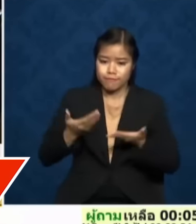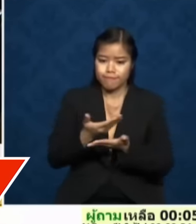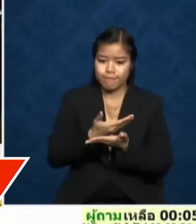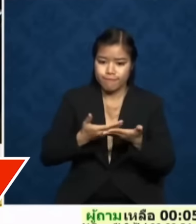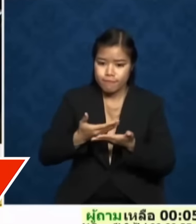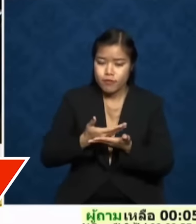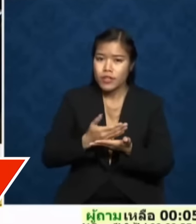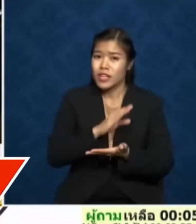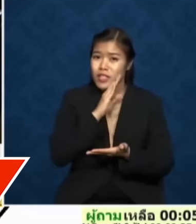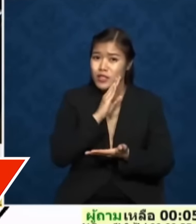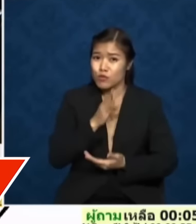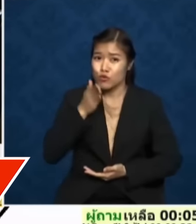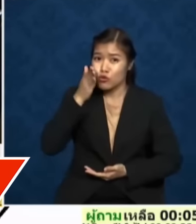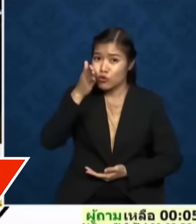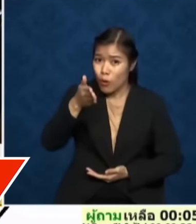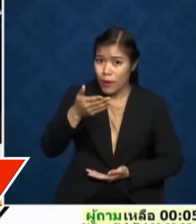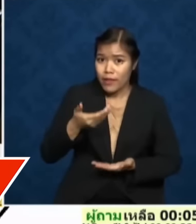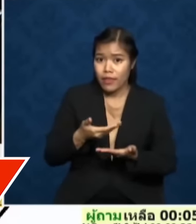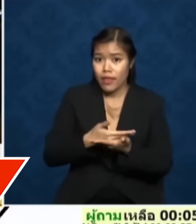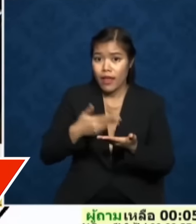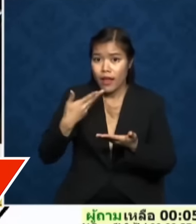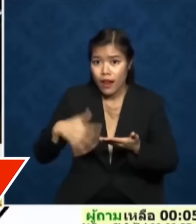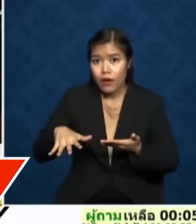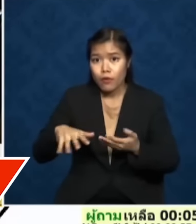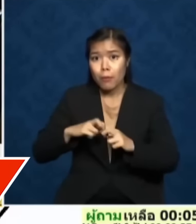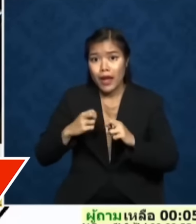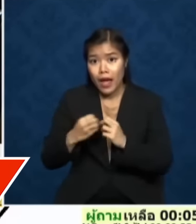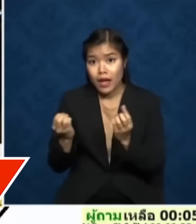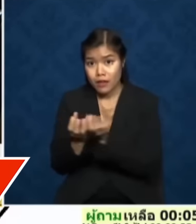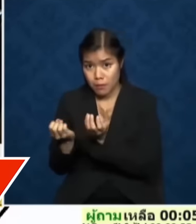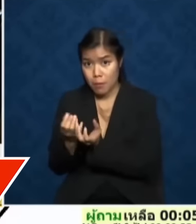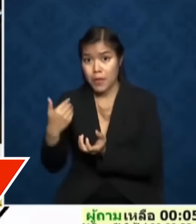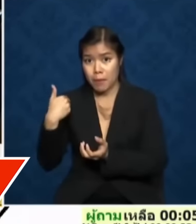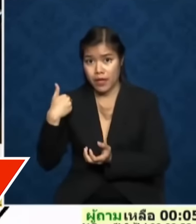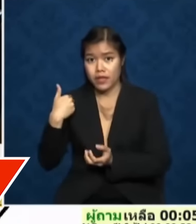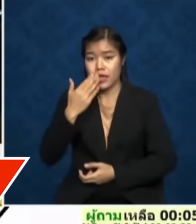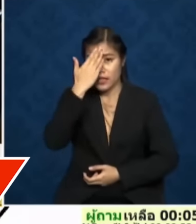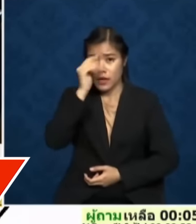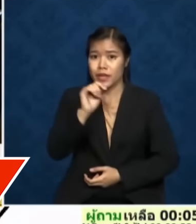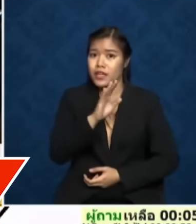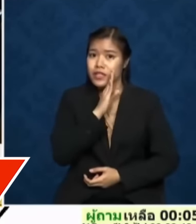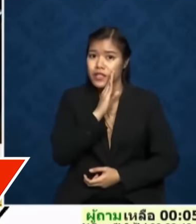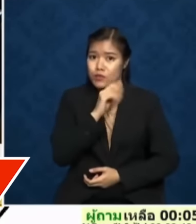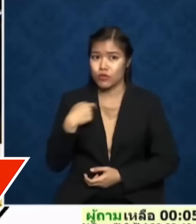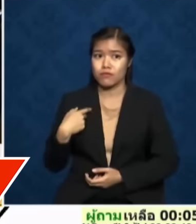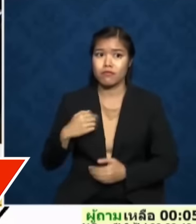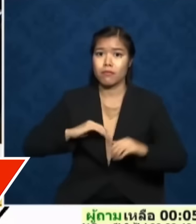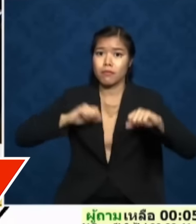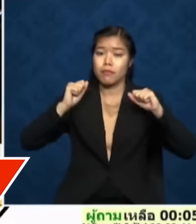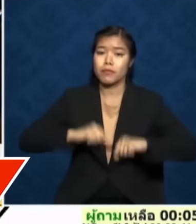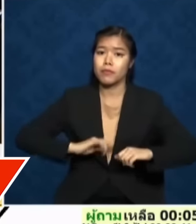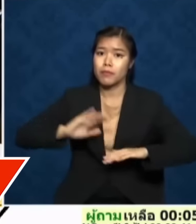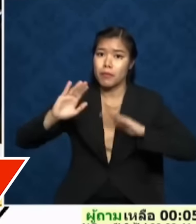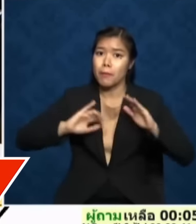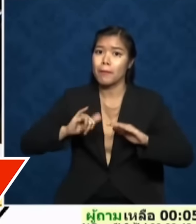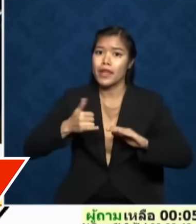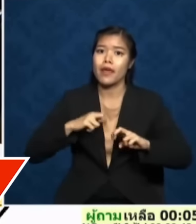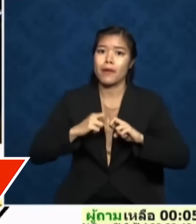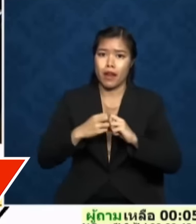านกลับของมันด้วยเพราะการตั้งคำถามประชามติแบบนี้อาจจะกลายเป็นการวางยาให้ตัวเองน